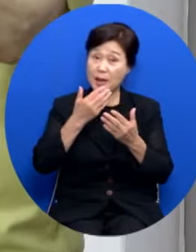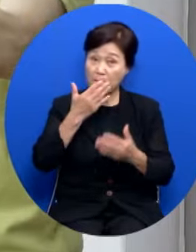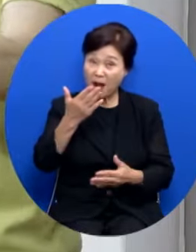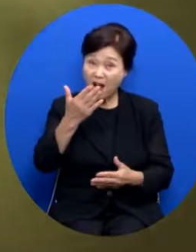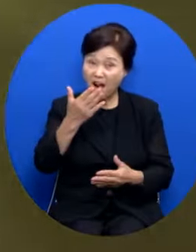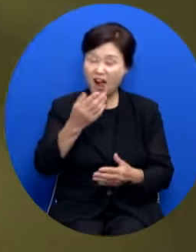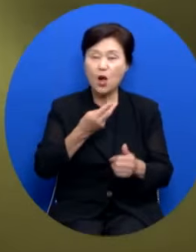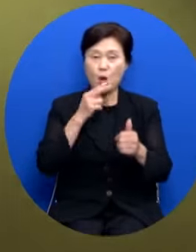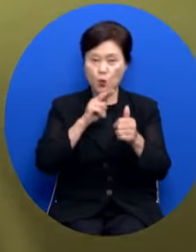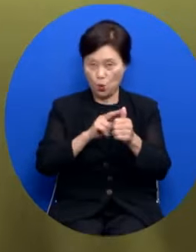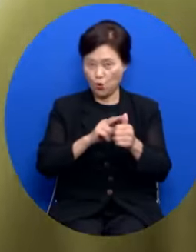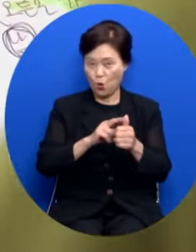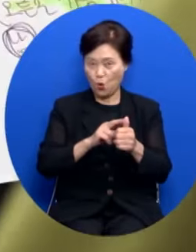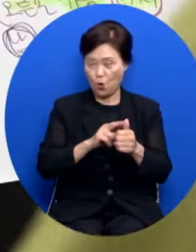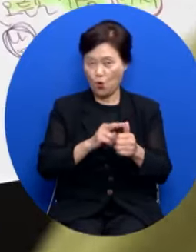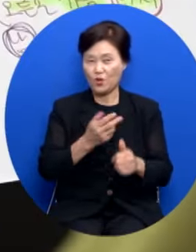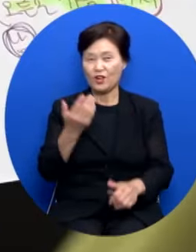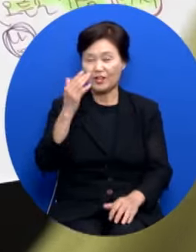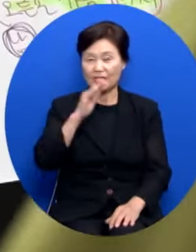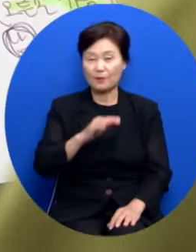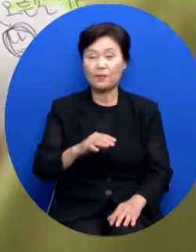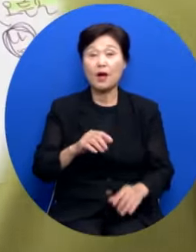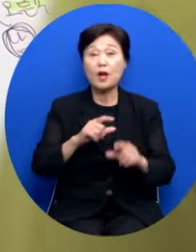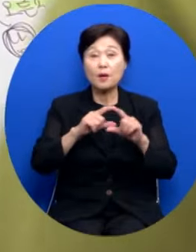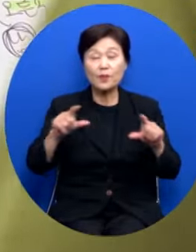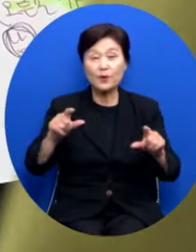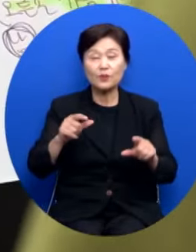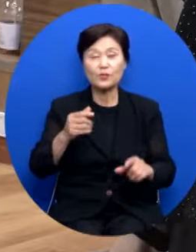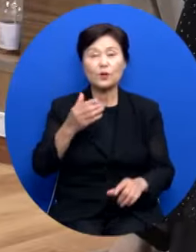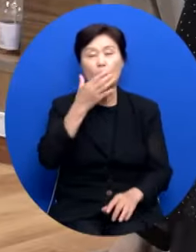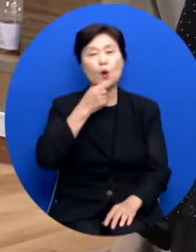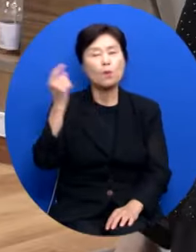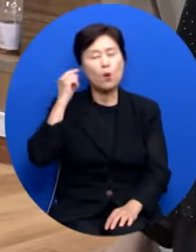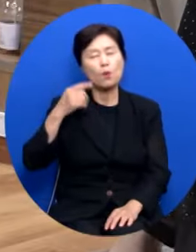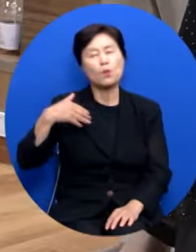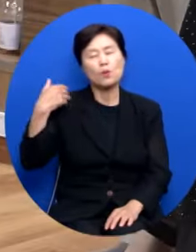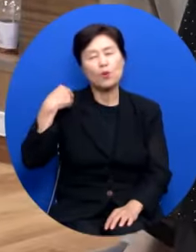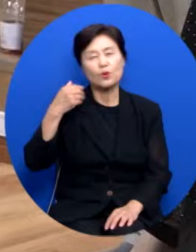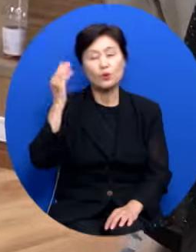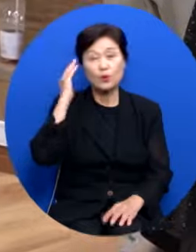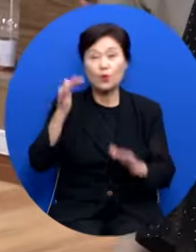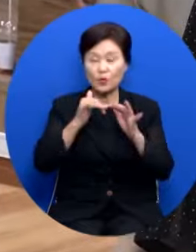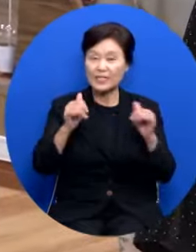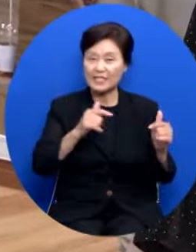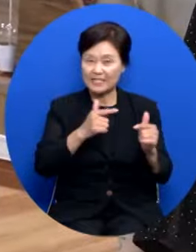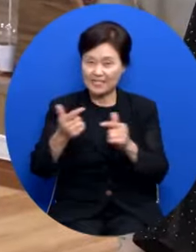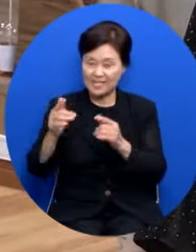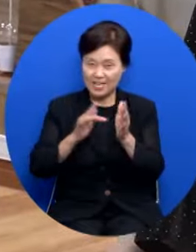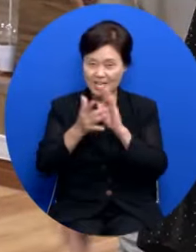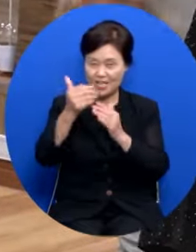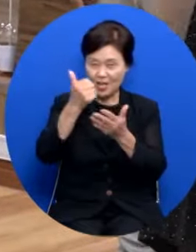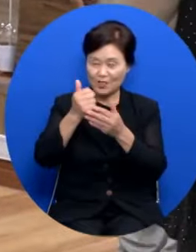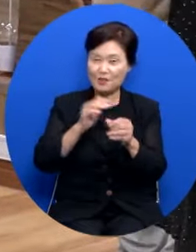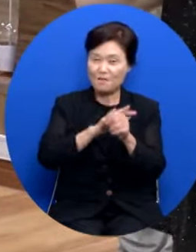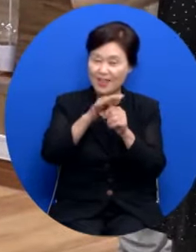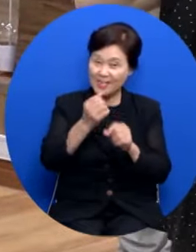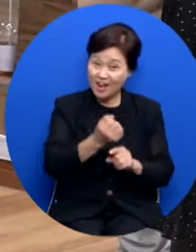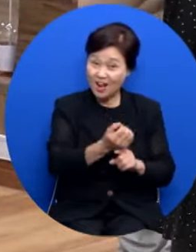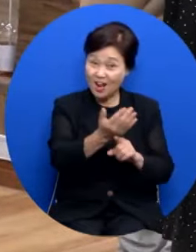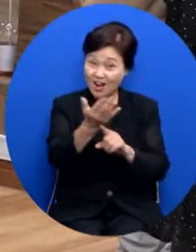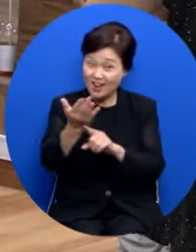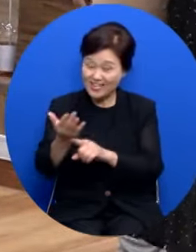평소 복음을 접하기 어려운 보내 농아인들에게 예수님의 사랑을 전하기 위해 모든 과정을 기쁨으로